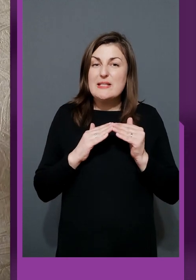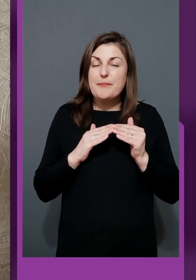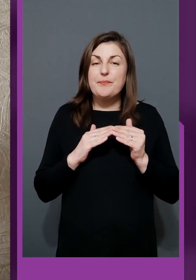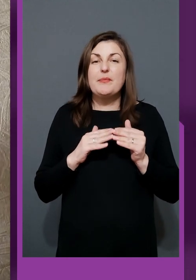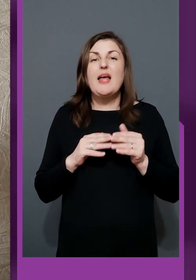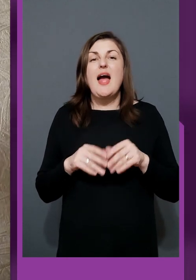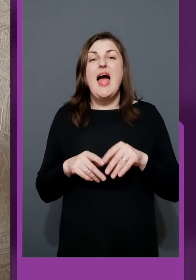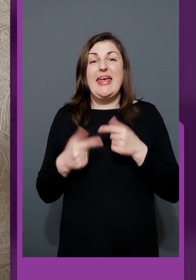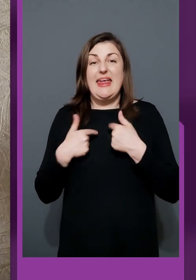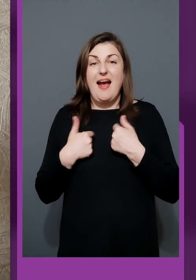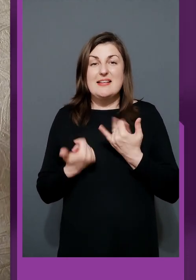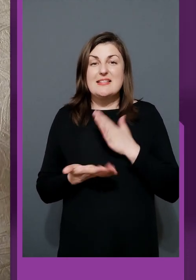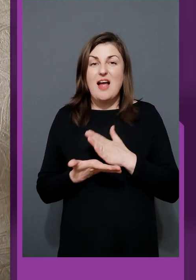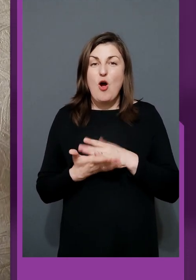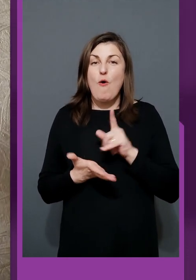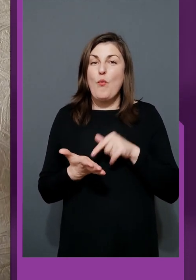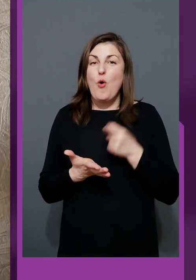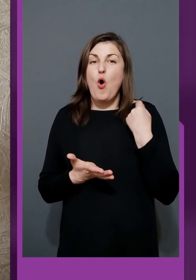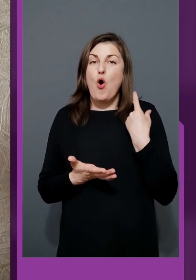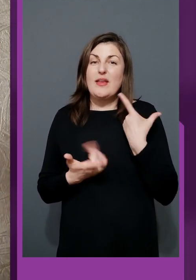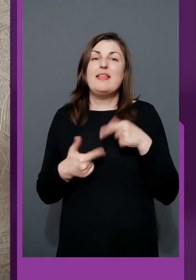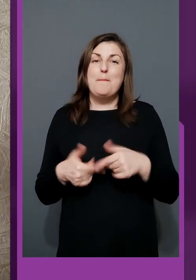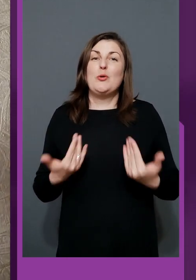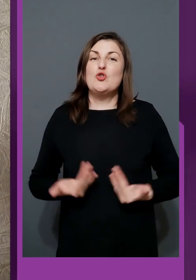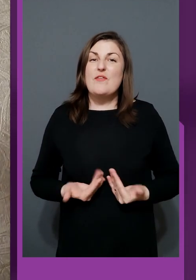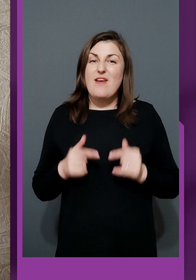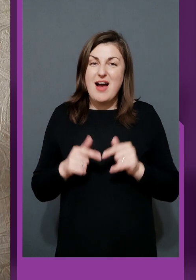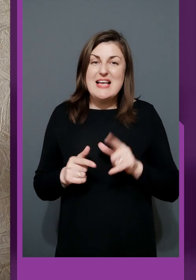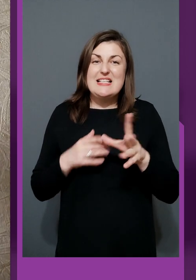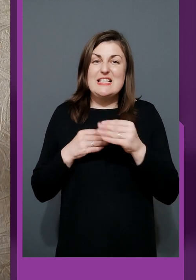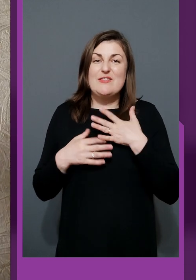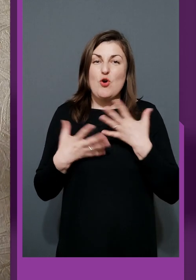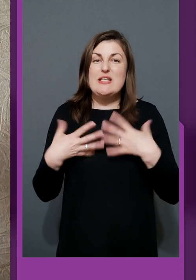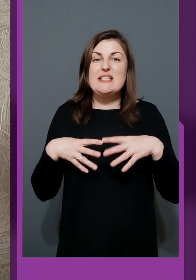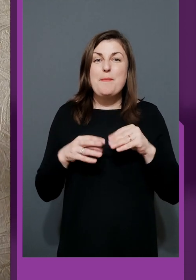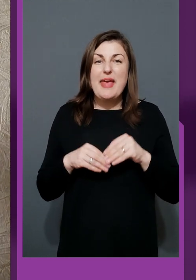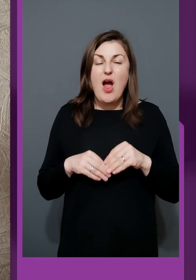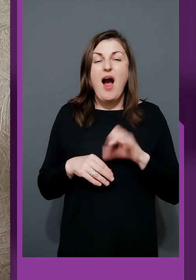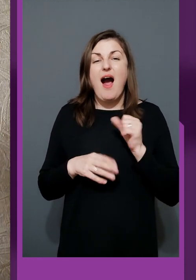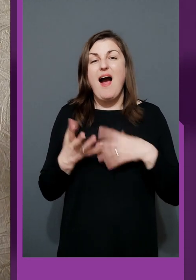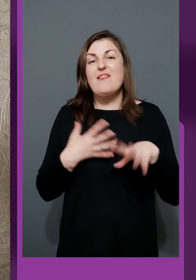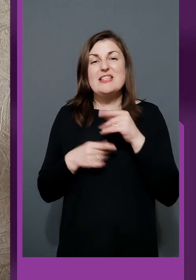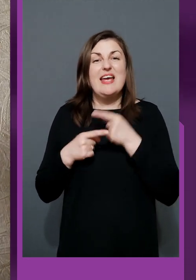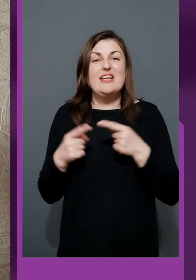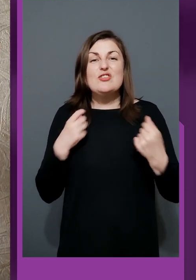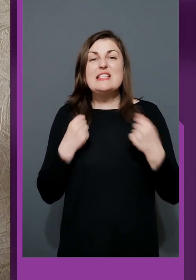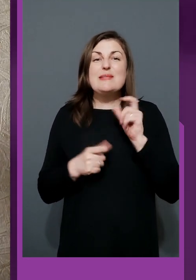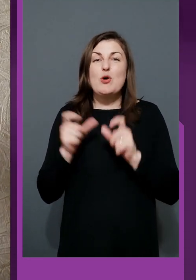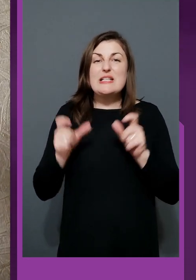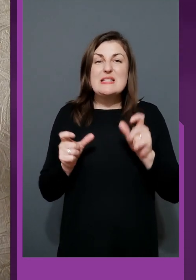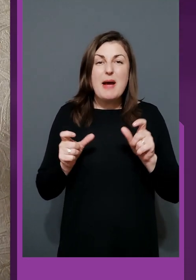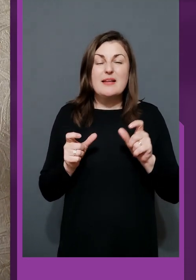е саме я знаходжуся в Одесі де і проживаю зі своєю сім'єю А всі інші спортсмени